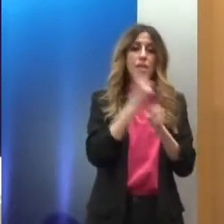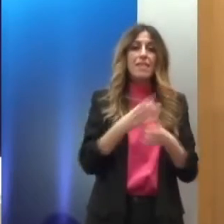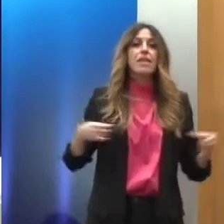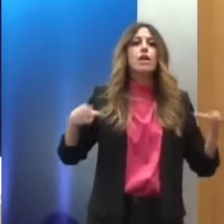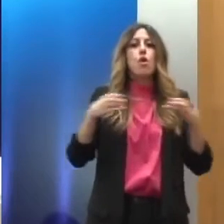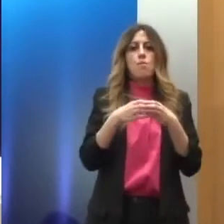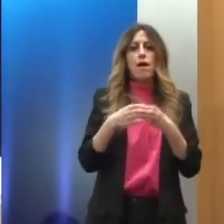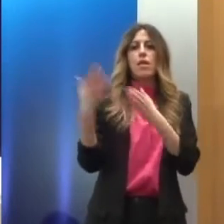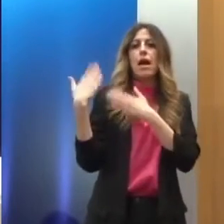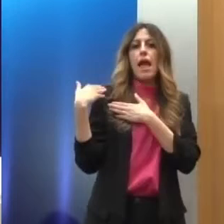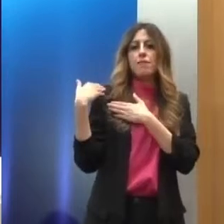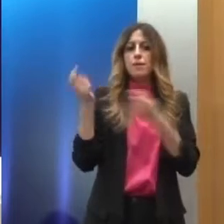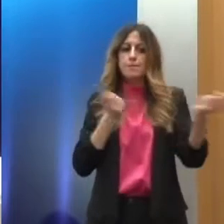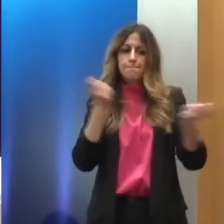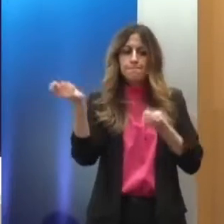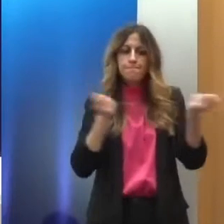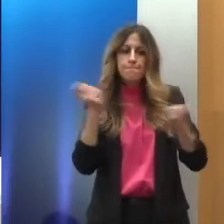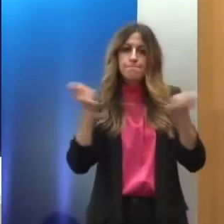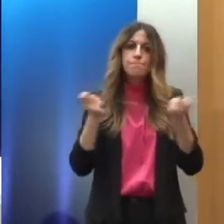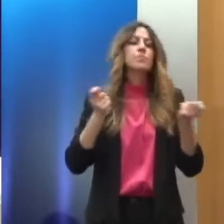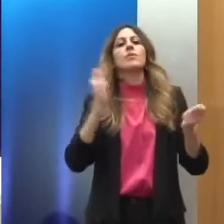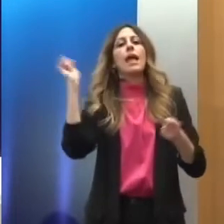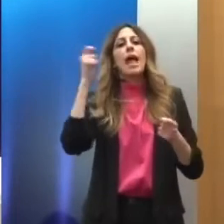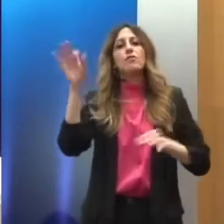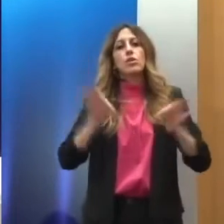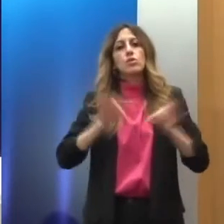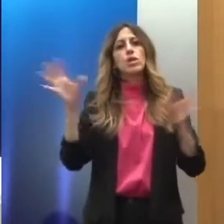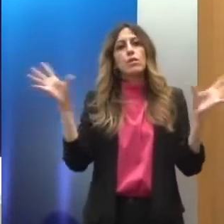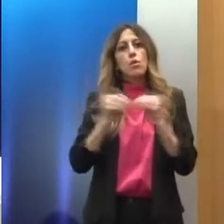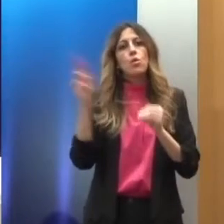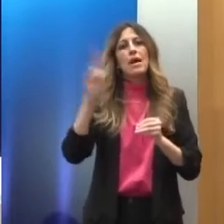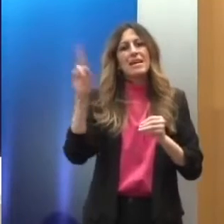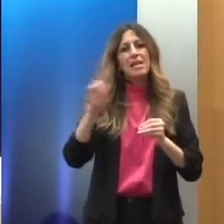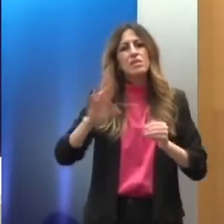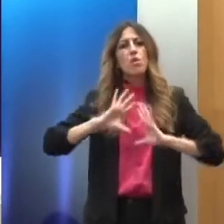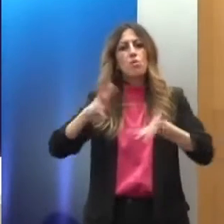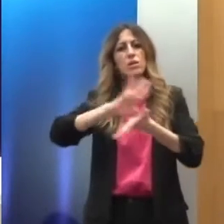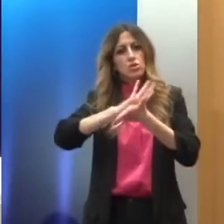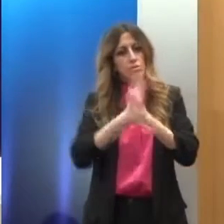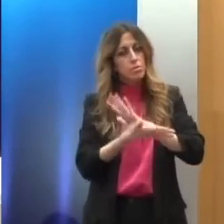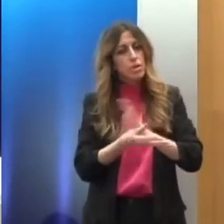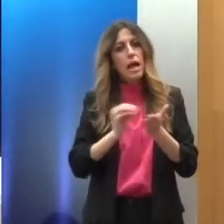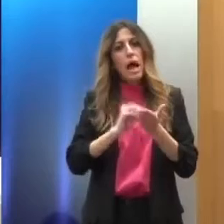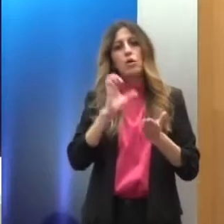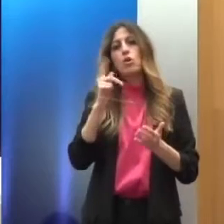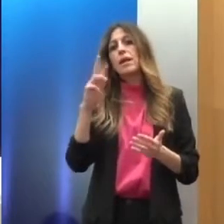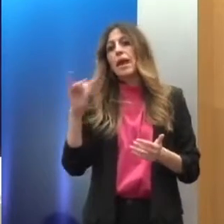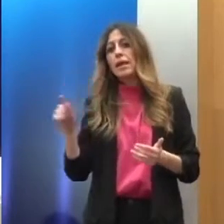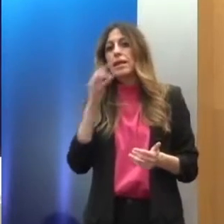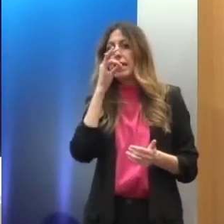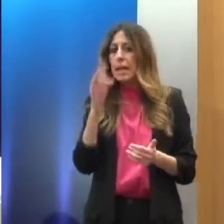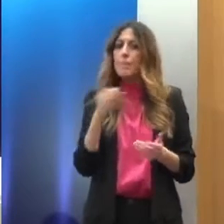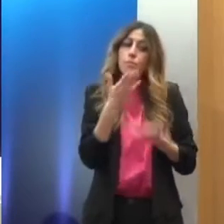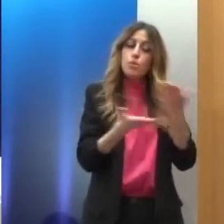συνεκτικής εθνικής στρατηγικής για την αντιπολέμηση του ρατσισμού και της μυσαλλοδοξίας Και μάλιστα η ΕΚΡΗ αναφέρει την προτινόμενη